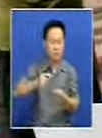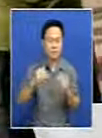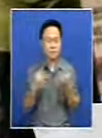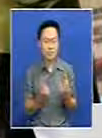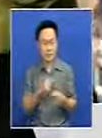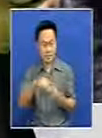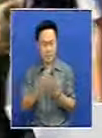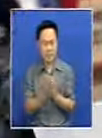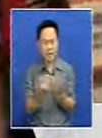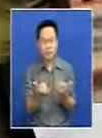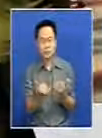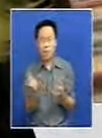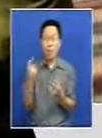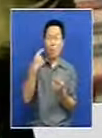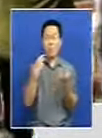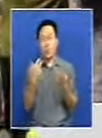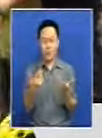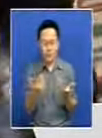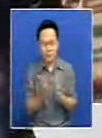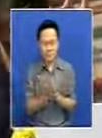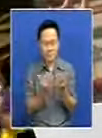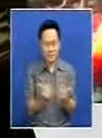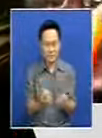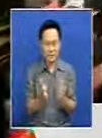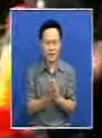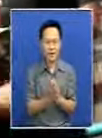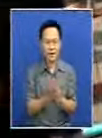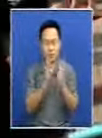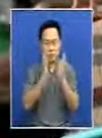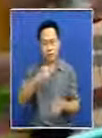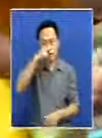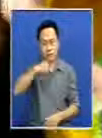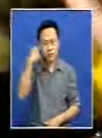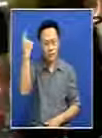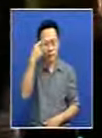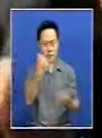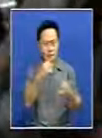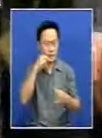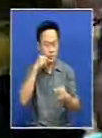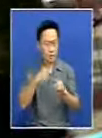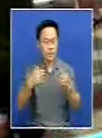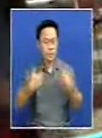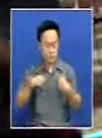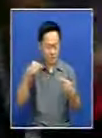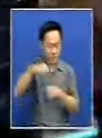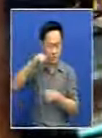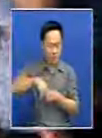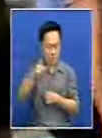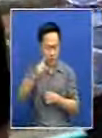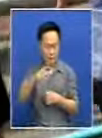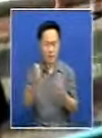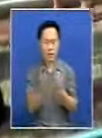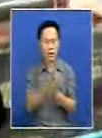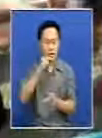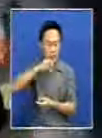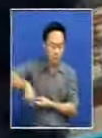ะเป็นไปอย่างคึกคักไม่แพ้วันแรกเลยค่ะซึ่งมีนักท่องเที่ยวทั้งชาวไทยและชาวต่างชาติมาเล่นน้ำนะคะโดยจุดเด่นของงานในวันนี้ก็คือการ